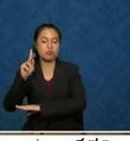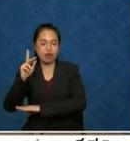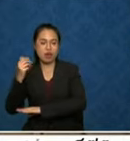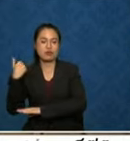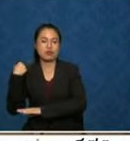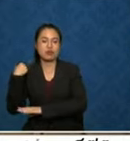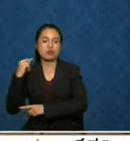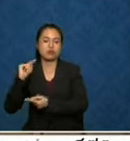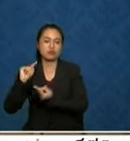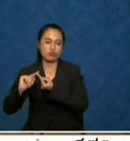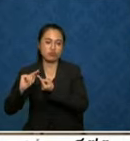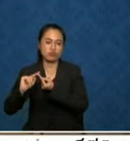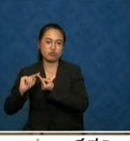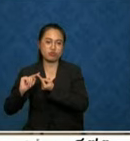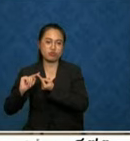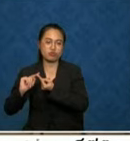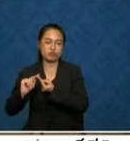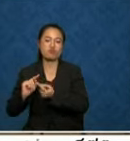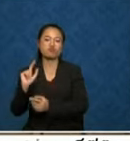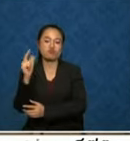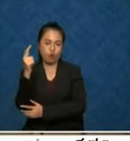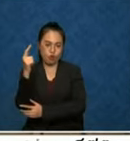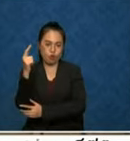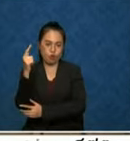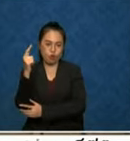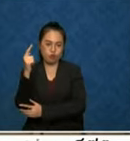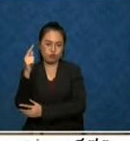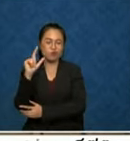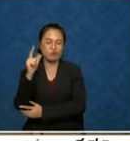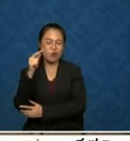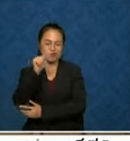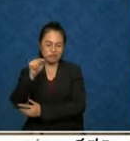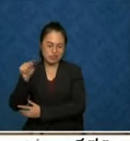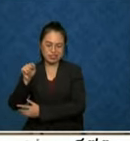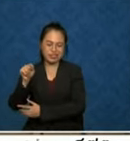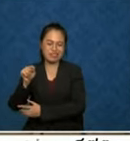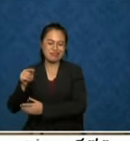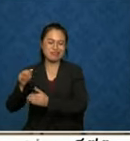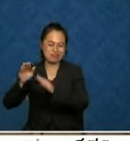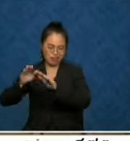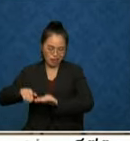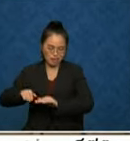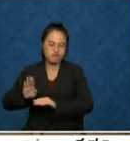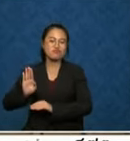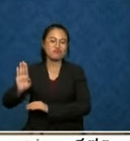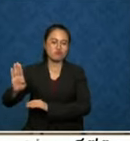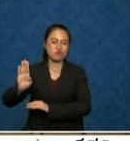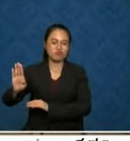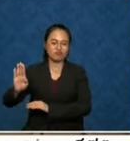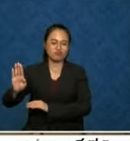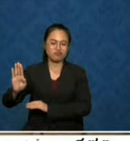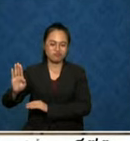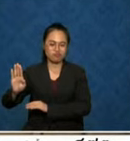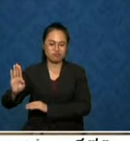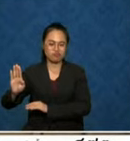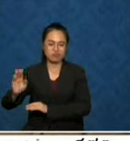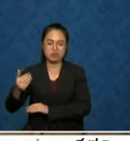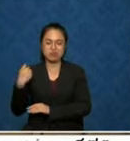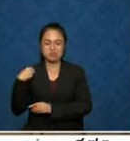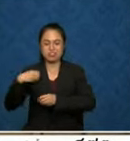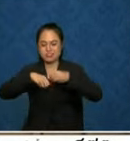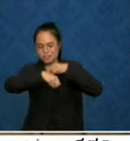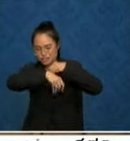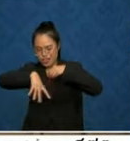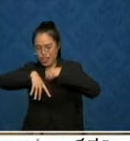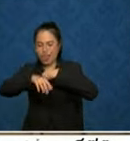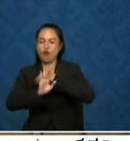ก็มีเคสกรณีทองที่เปอร์เซ็นต์ต่ำของแม่จุดๆๆหรือเก่าไปกว่านั้นนะคะก็เป็นแชร์ของแ